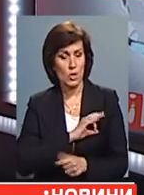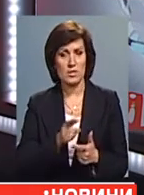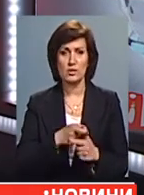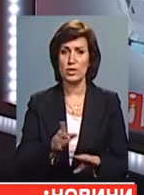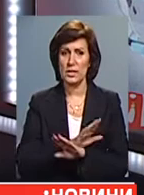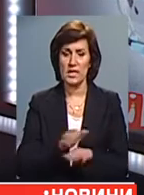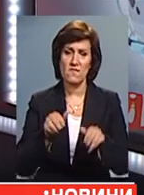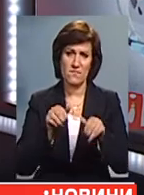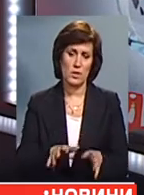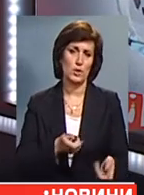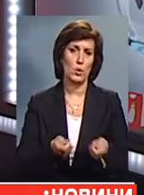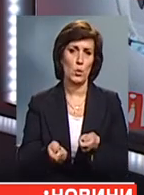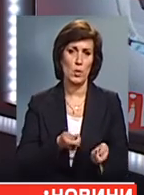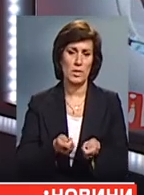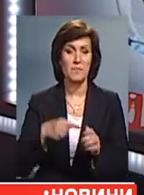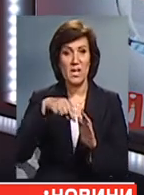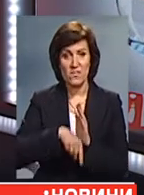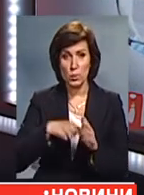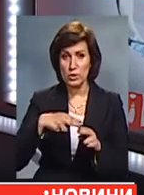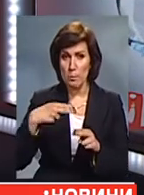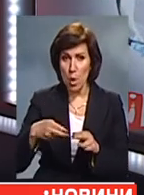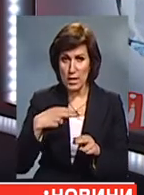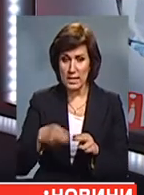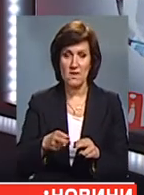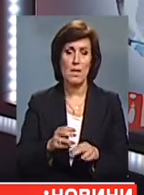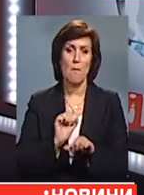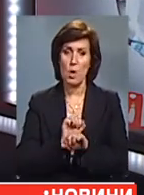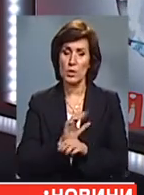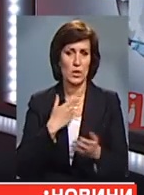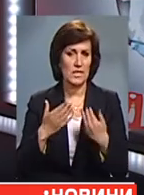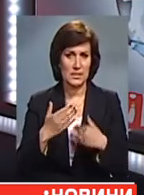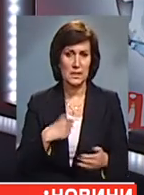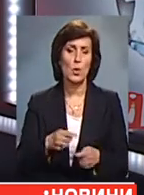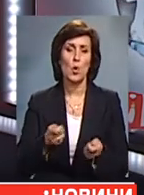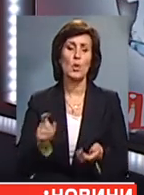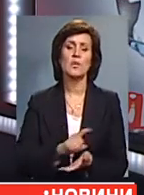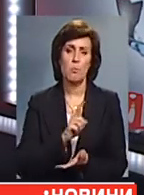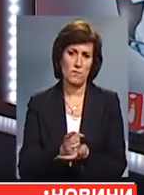ні, вирішить уряд. Внутрішніх боргів мораторій не стосується, їх уряд повинен виплачувати.